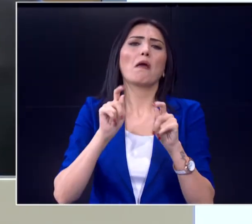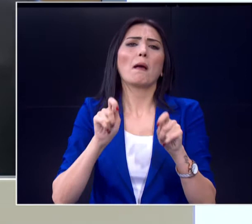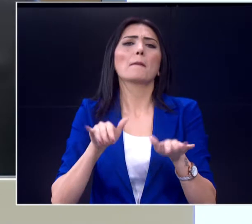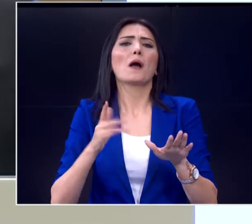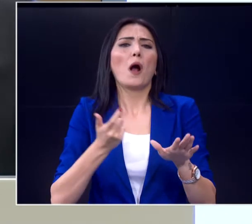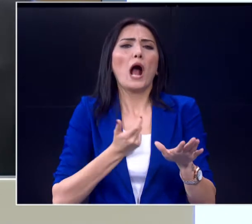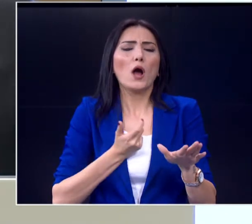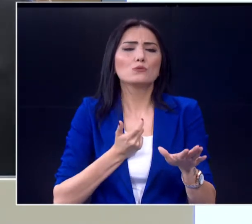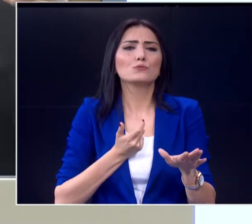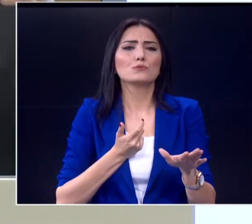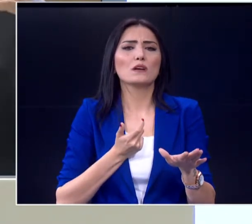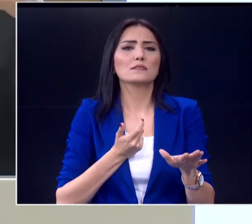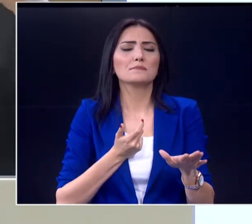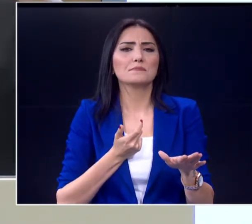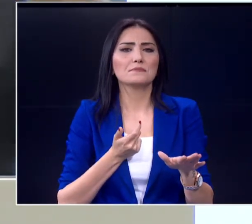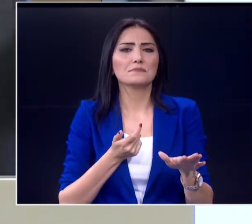Kanunları